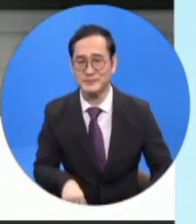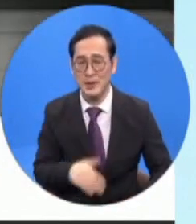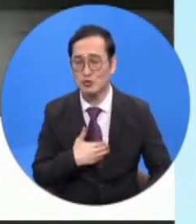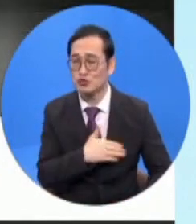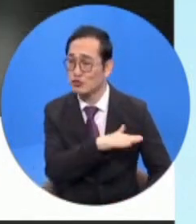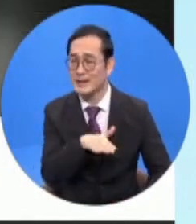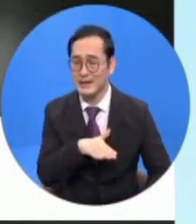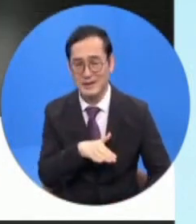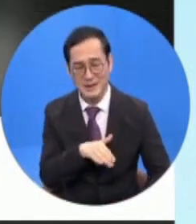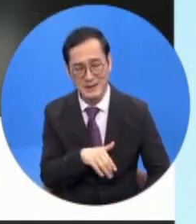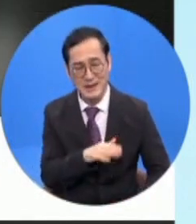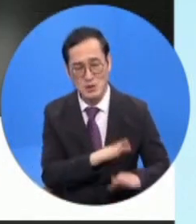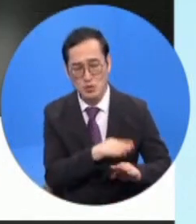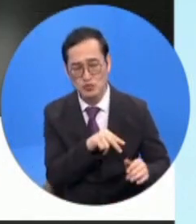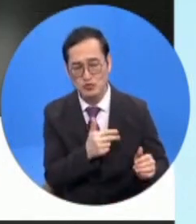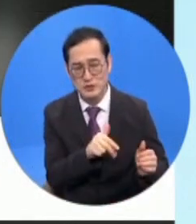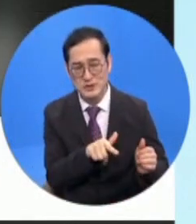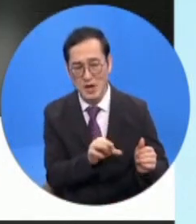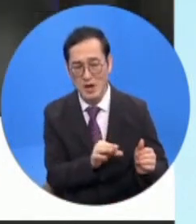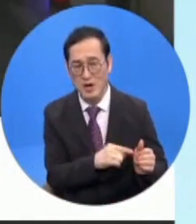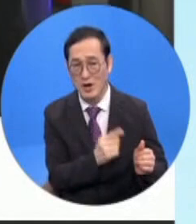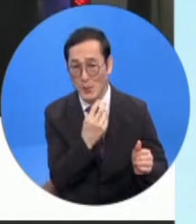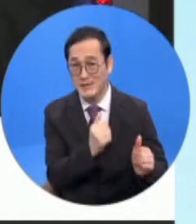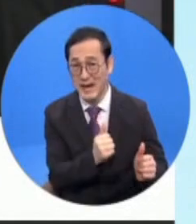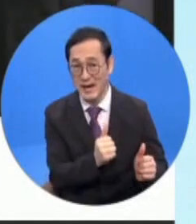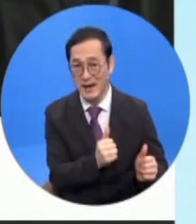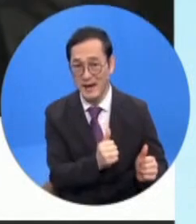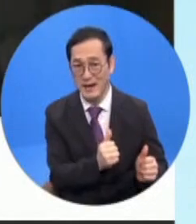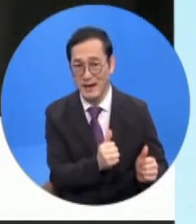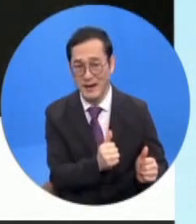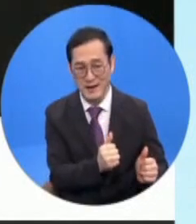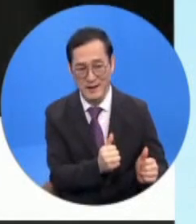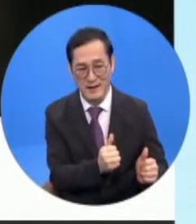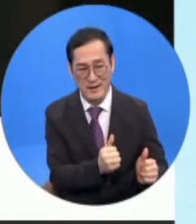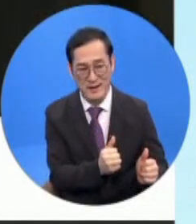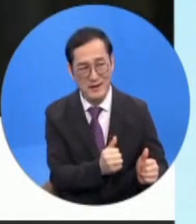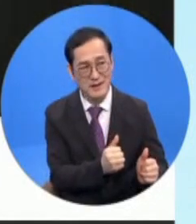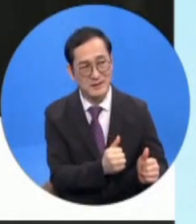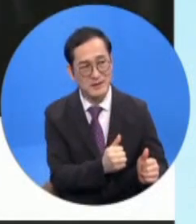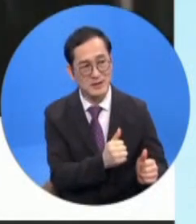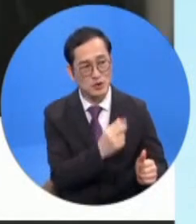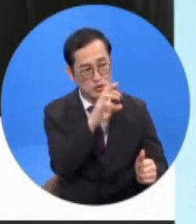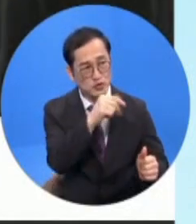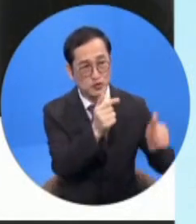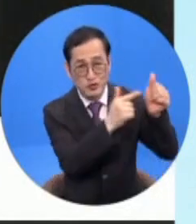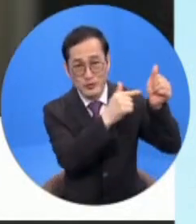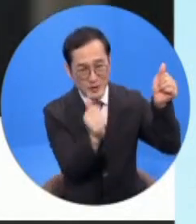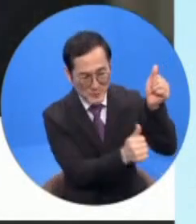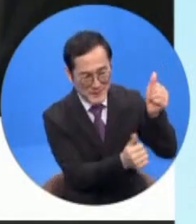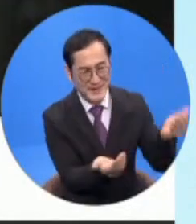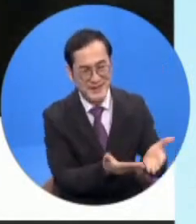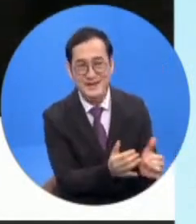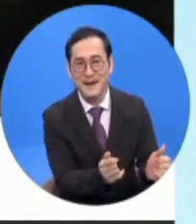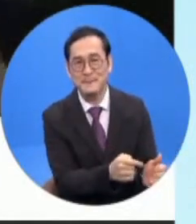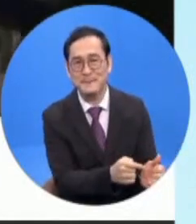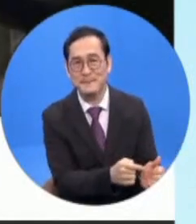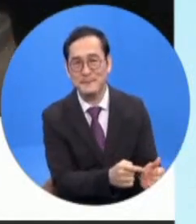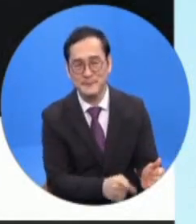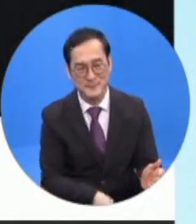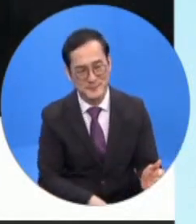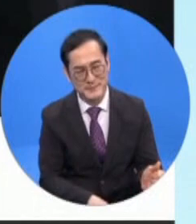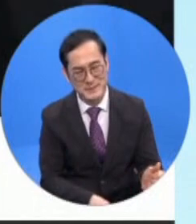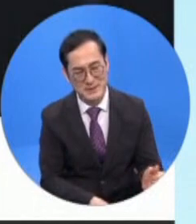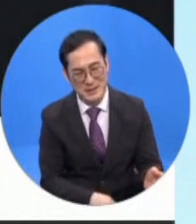검사 일지 아니면 뭐 또 다른 다른 검사를 지 모르겠습니다만 그 분들이 누군 일을 찾아내서 거기에 대한 이제 관계도를 찾아내야 한다고 저는